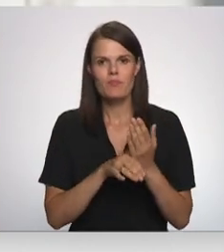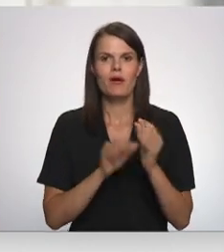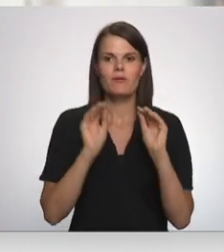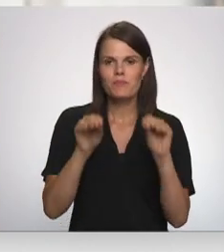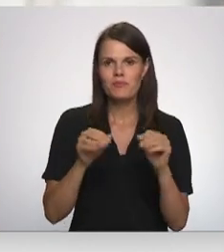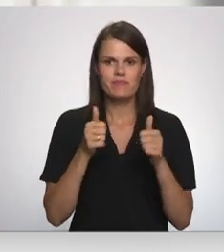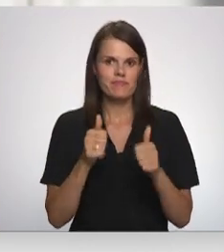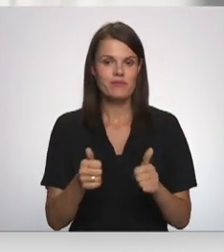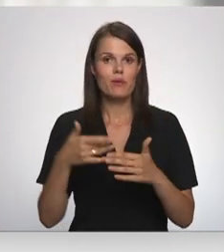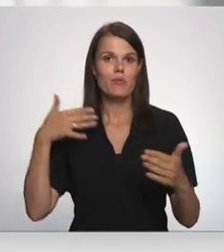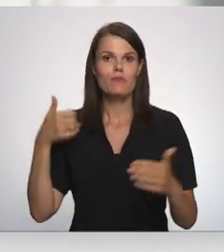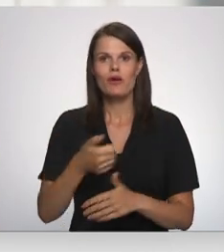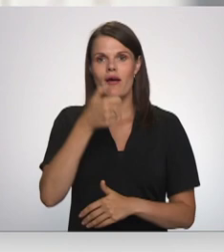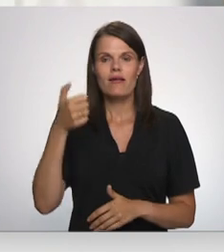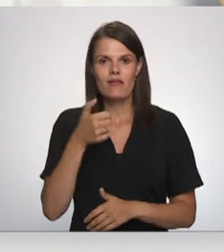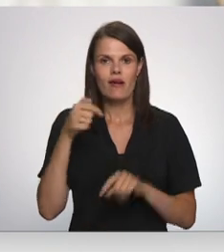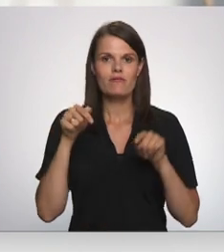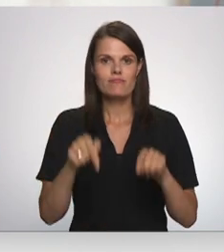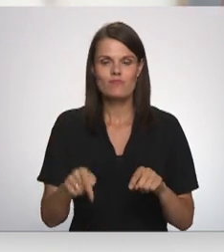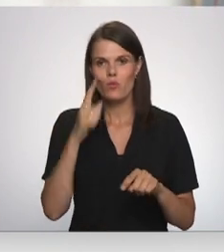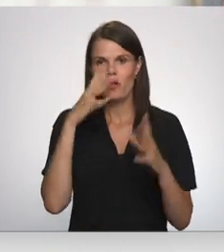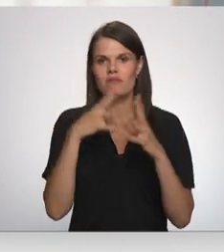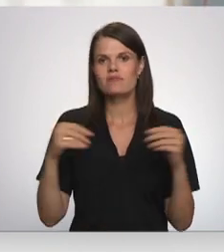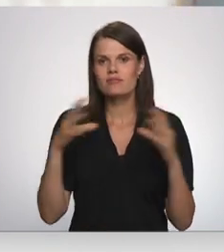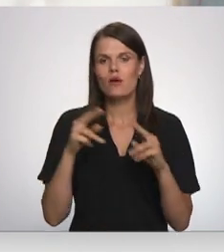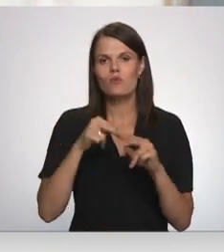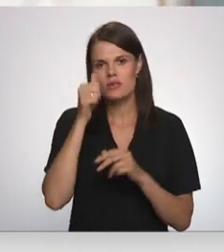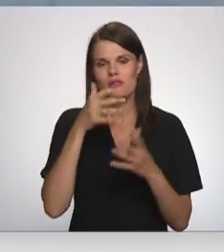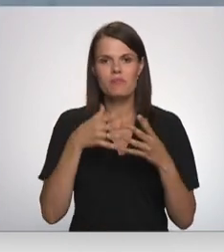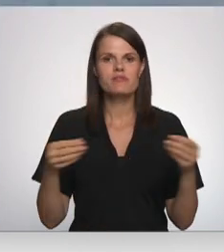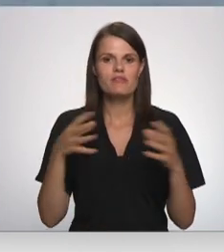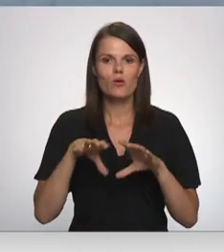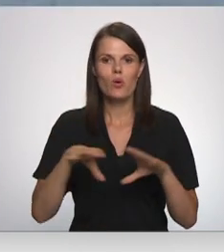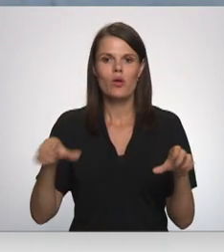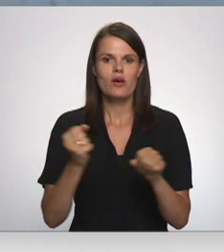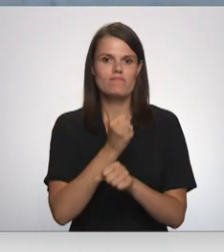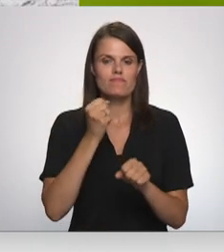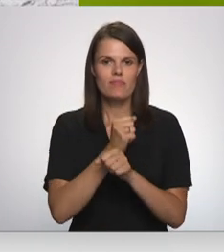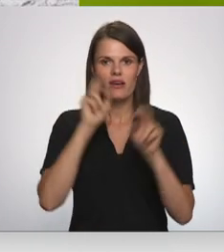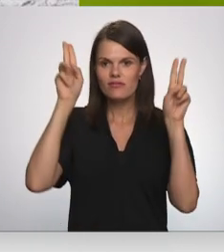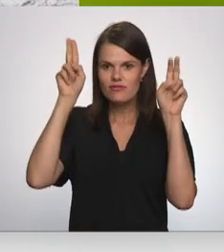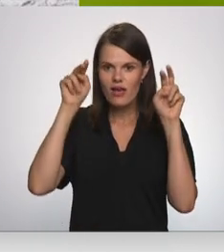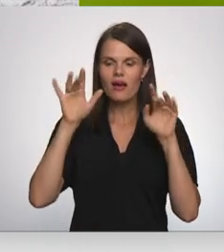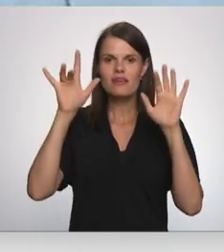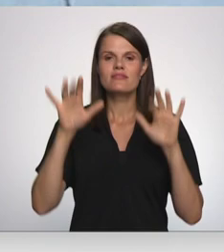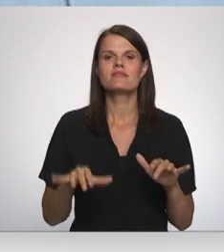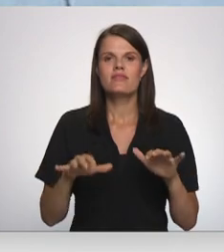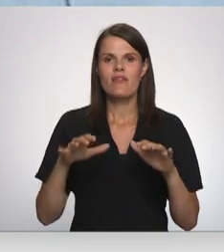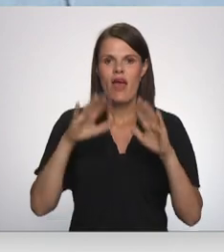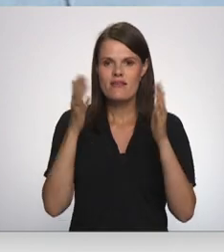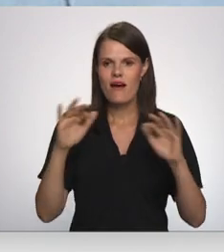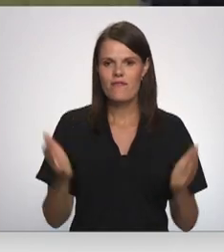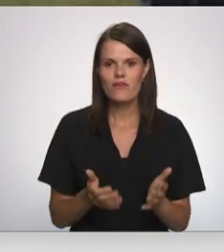pielikt. Iepriekšējos gados lucāni no siena un skāpsiena ruļiem izveidojuši un uzslējuši zaķi, sniega vīru,